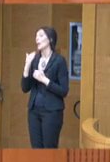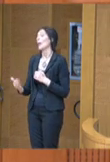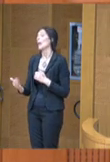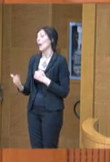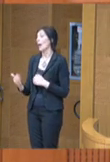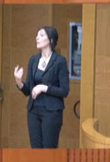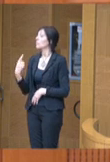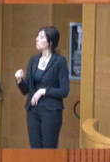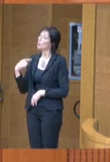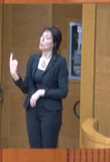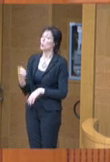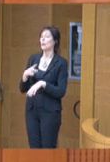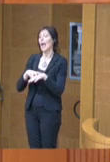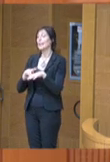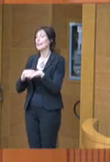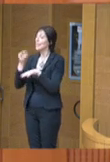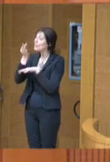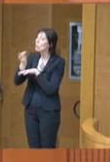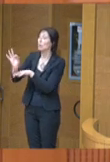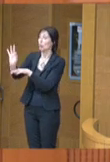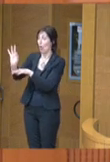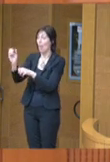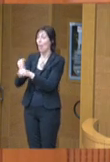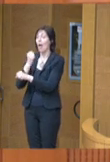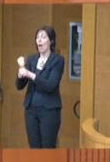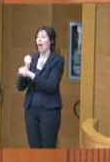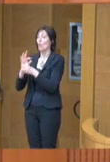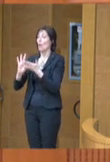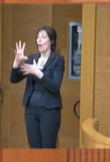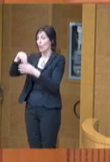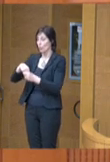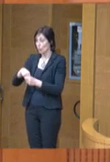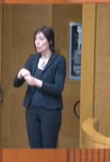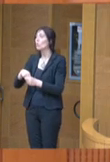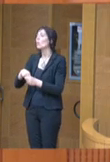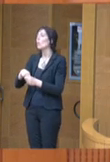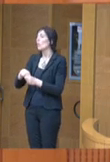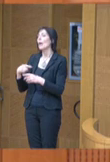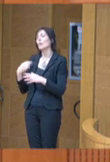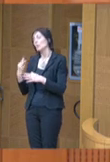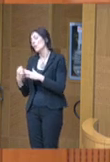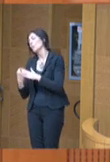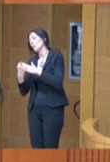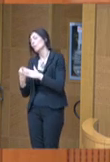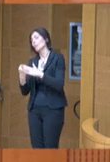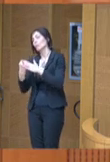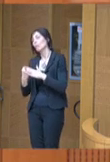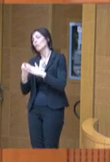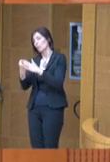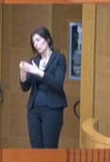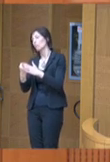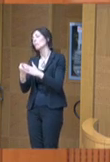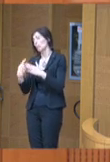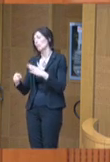Ringraziamo quindi a tal proposito tutti gli assistenti specialistici che lavorano nella nostra scuola e che hanno sempre supportato in modo